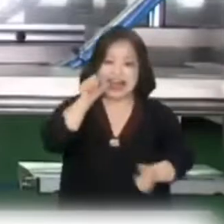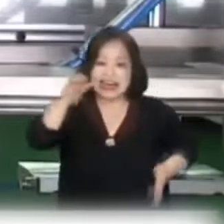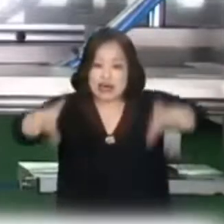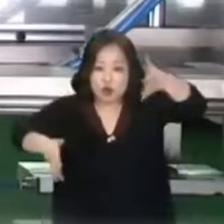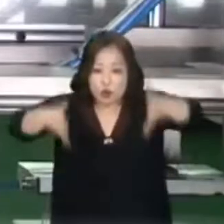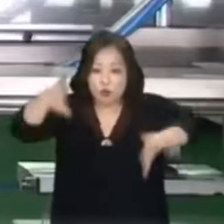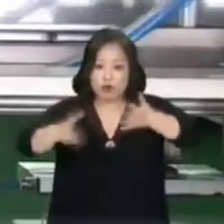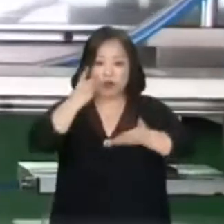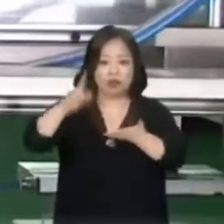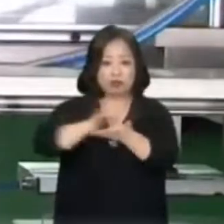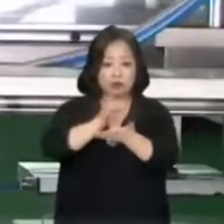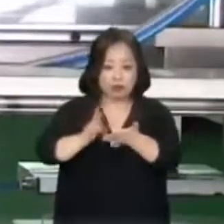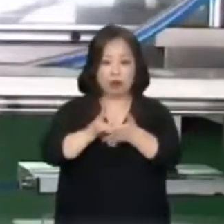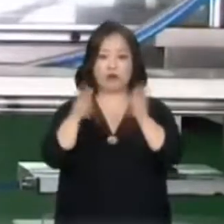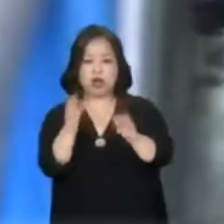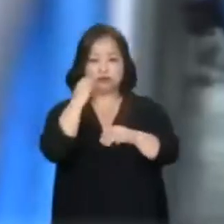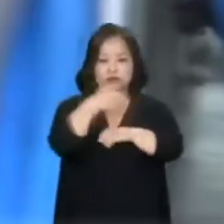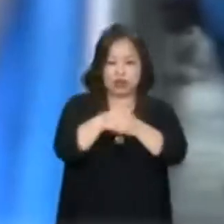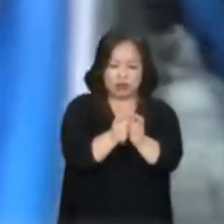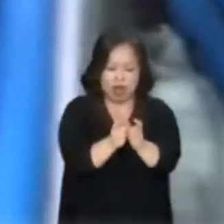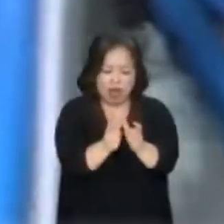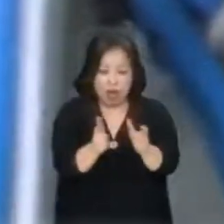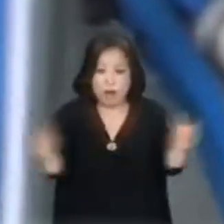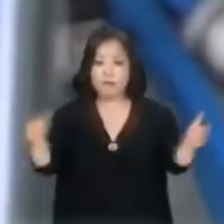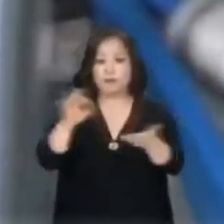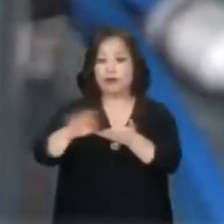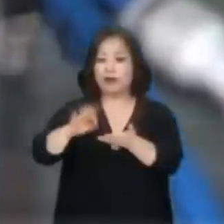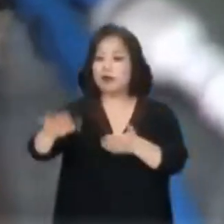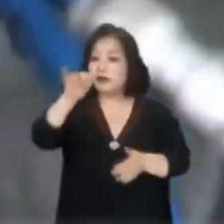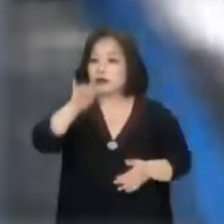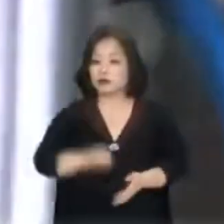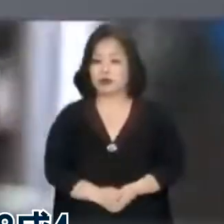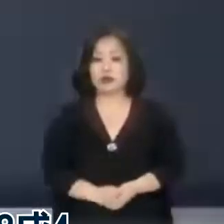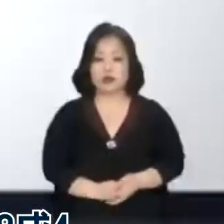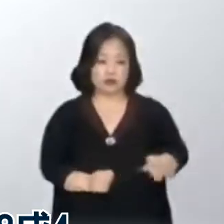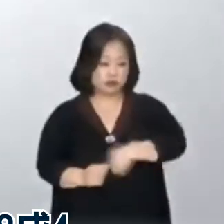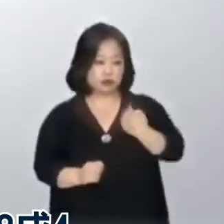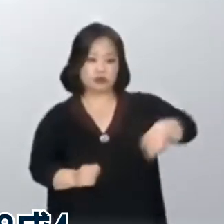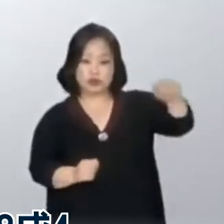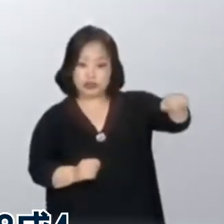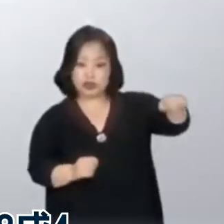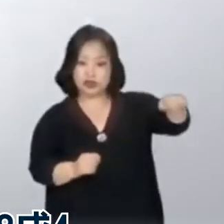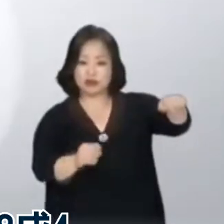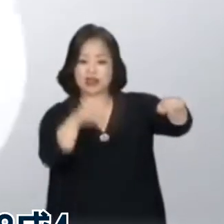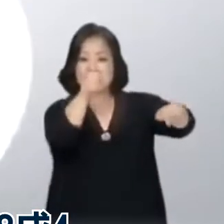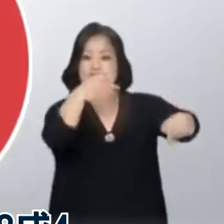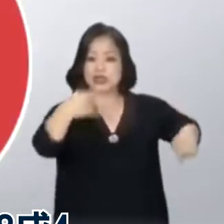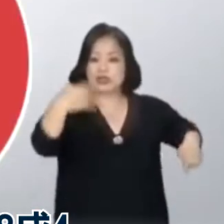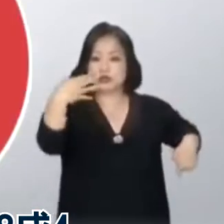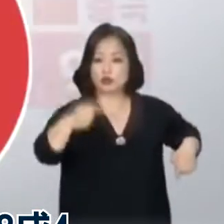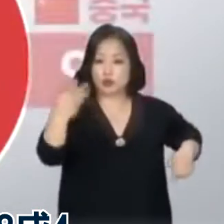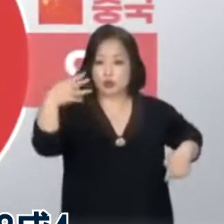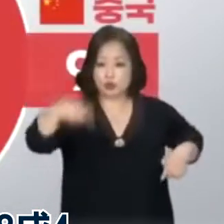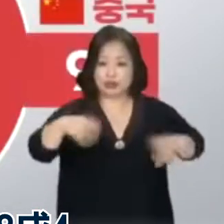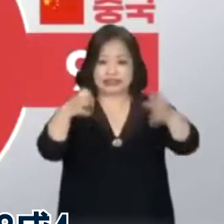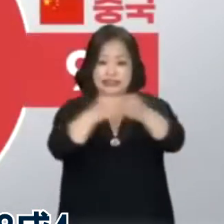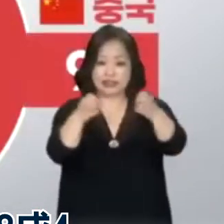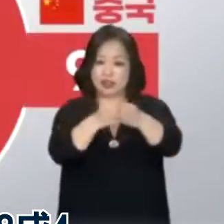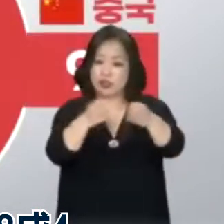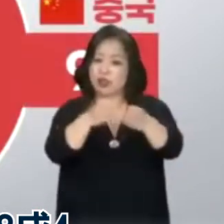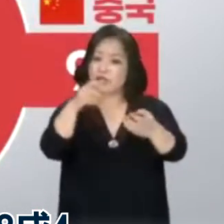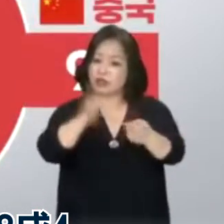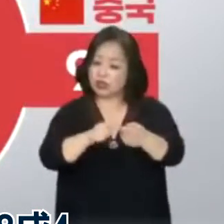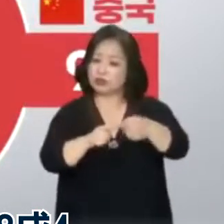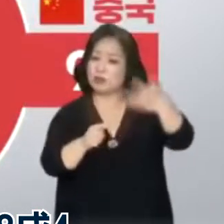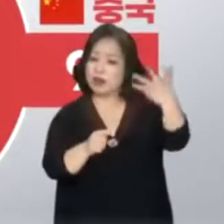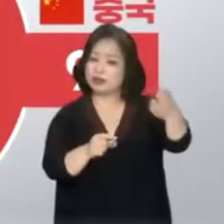器人、手机甚至武器上，影响不言可喻。由于目前中国在全球铝磁铁市场超